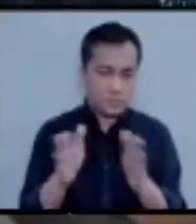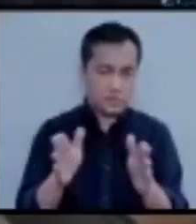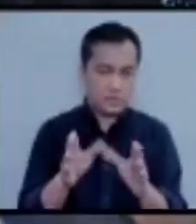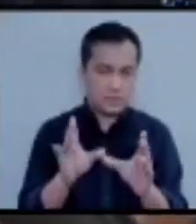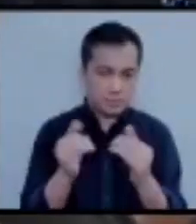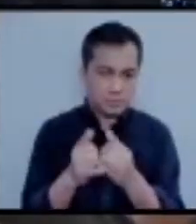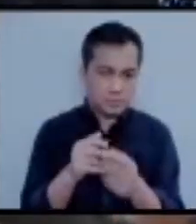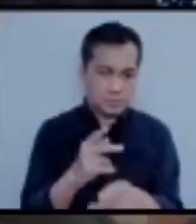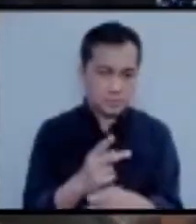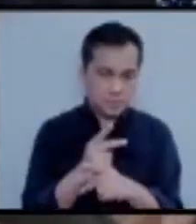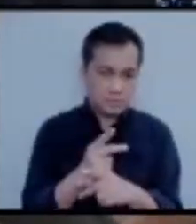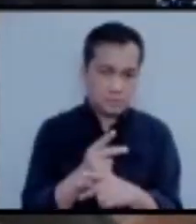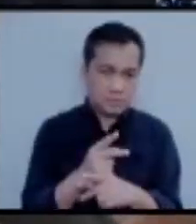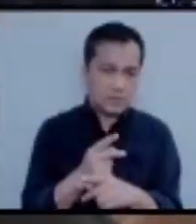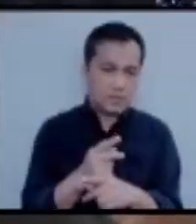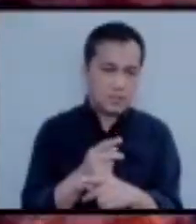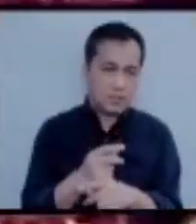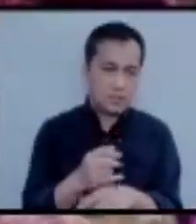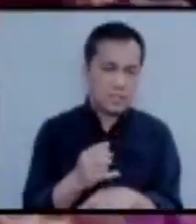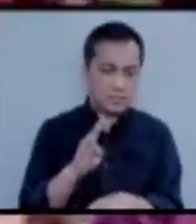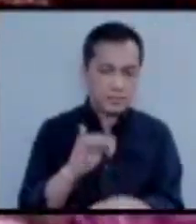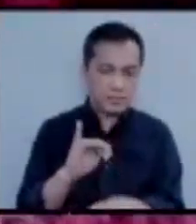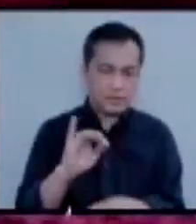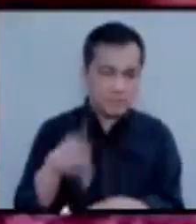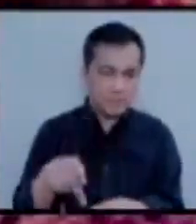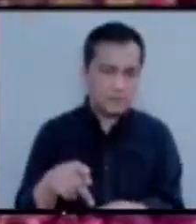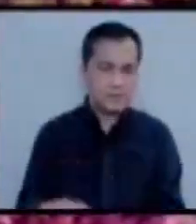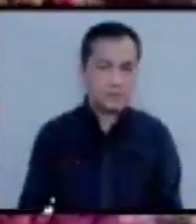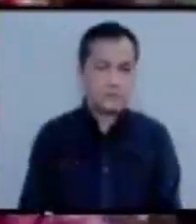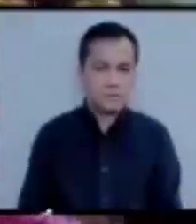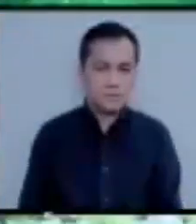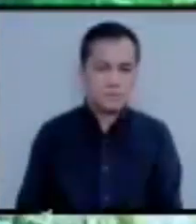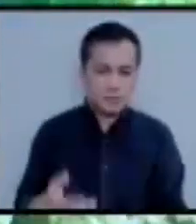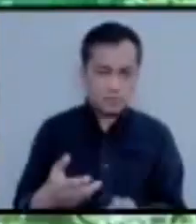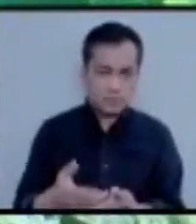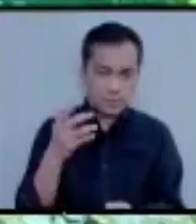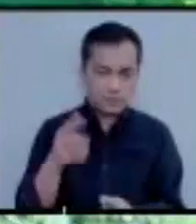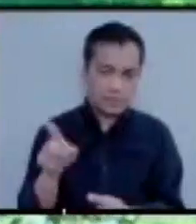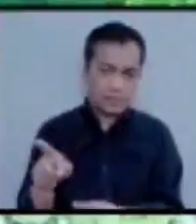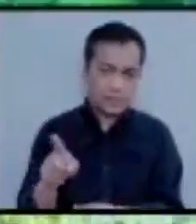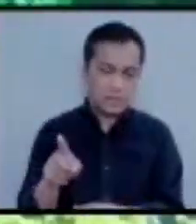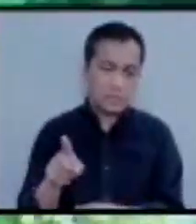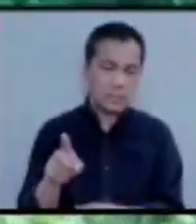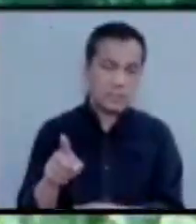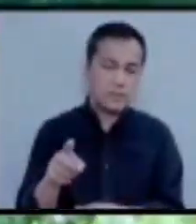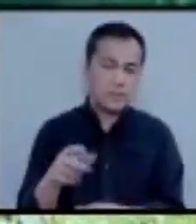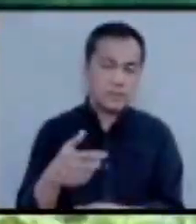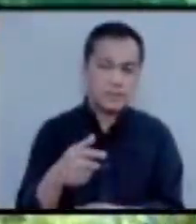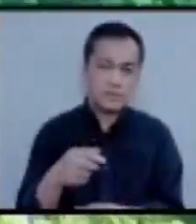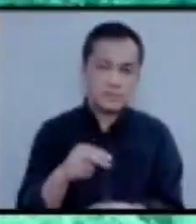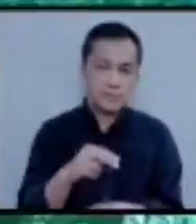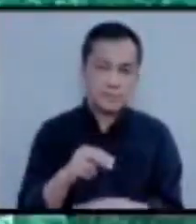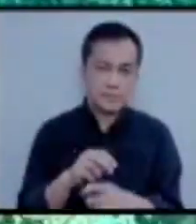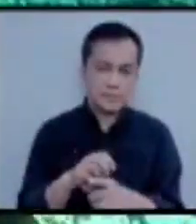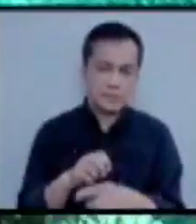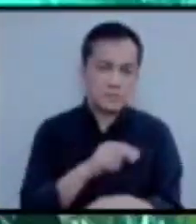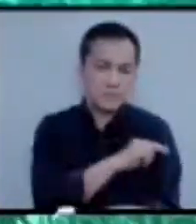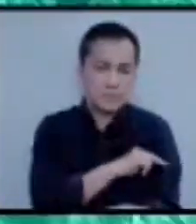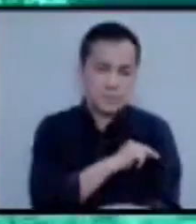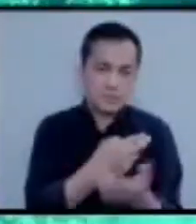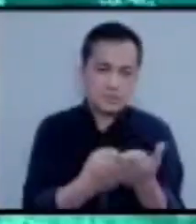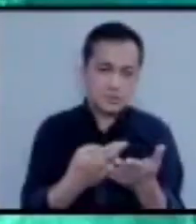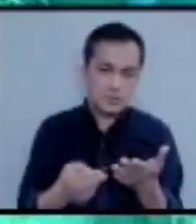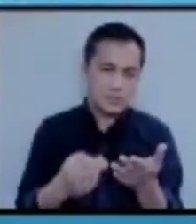Verde Island Passage o VIP na mayaman sa laman dagat at itinuturing na center of the Center of Marine